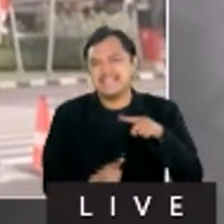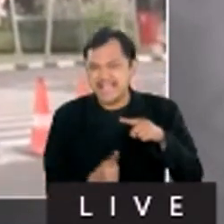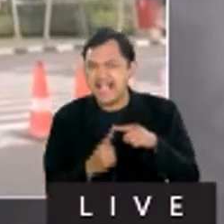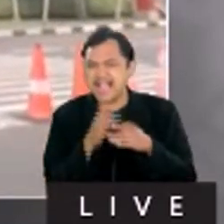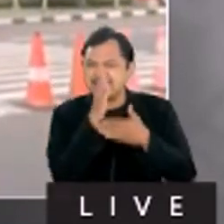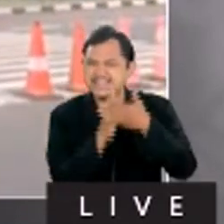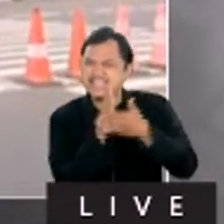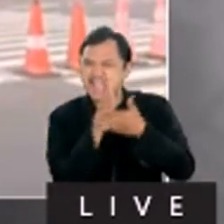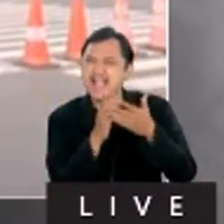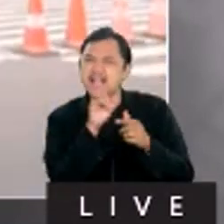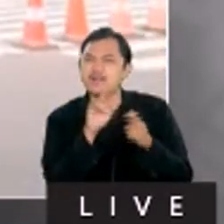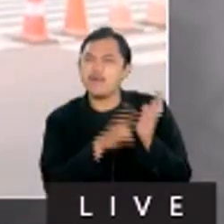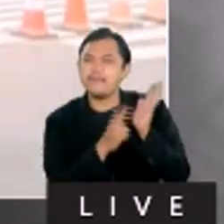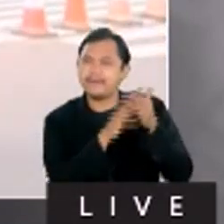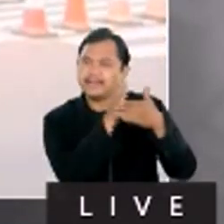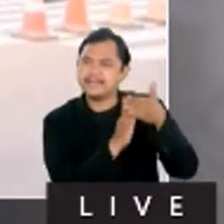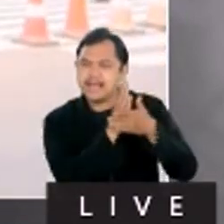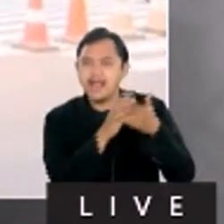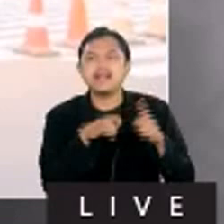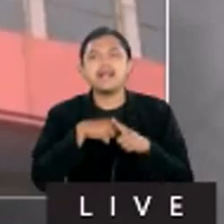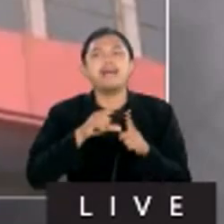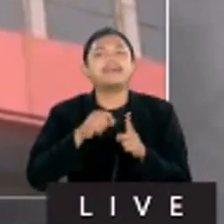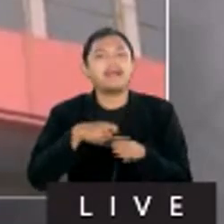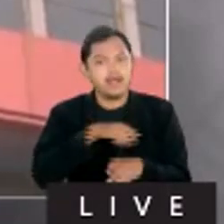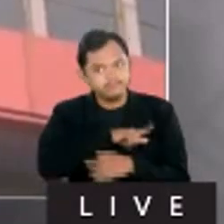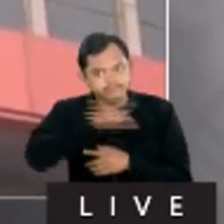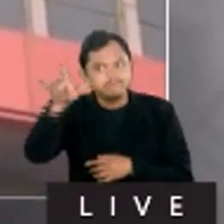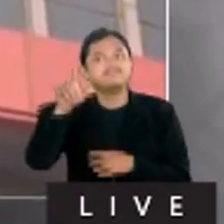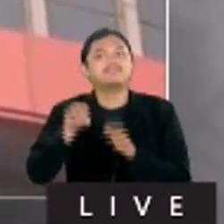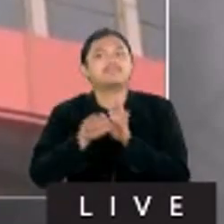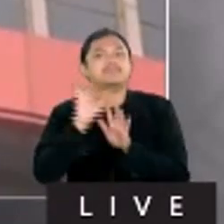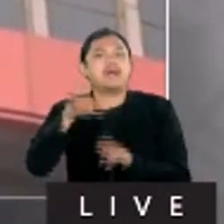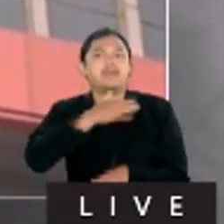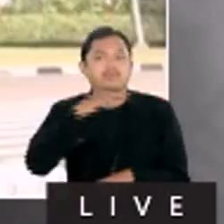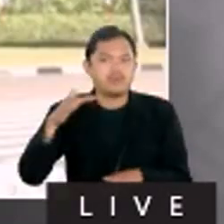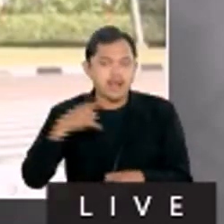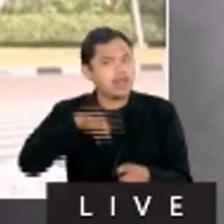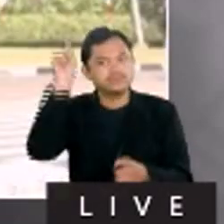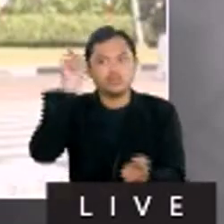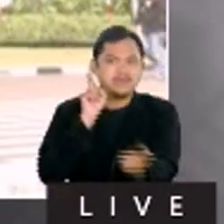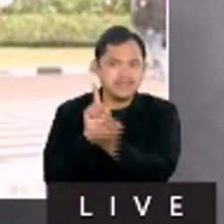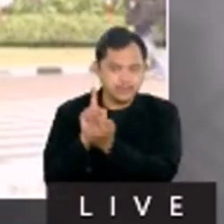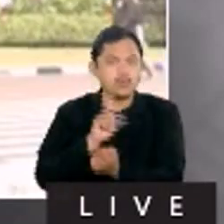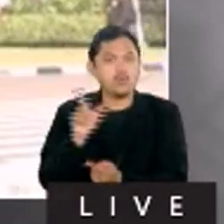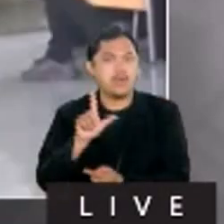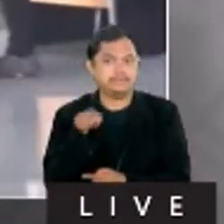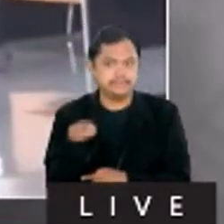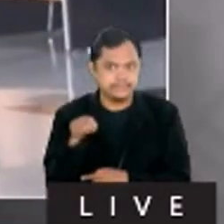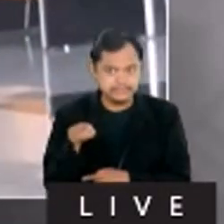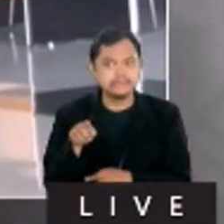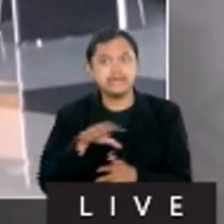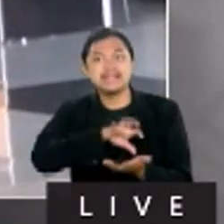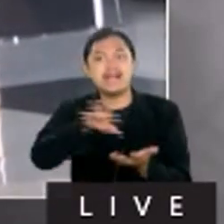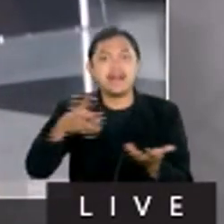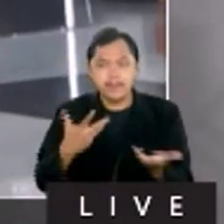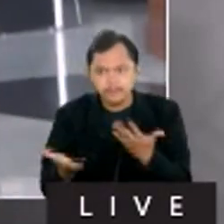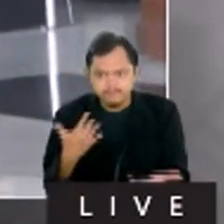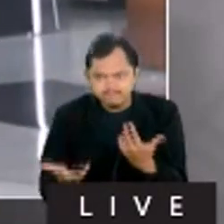ke Jayapura untuk memeriksa kesehatan Lukas NMB secara langsung dan juga melakukan sejumlah olah TKP di lokasi